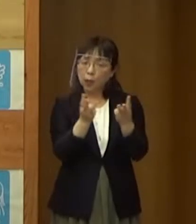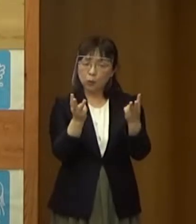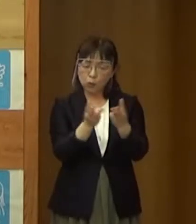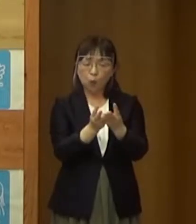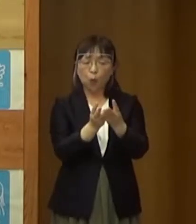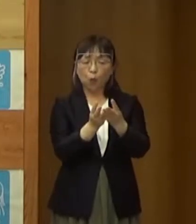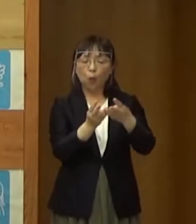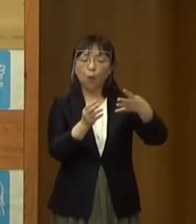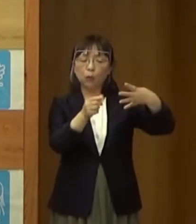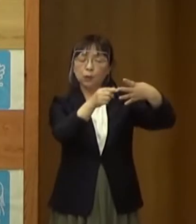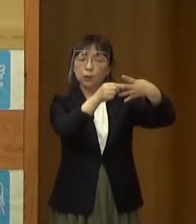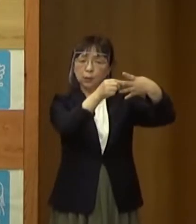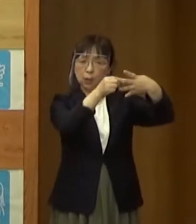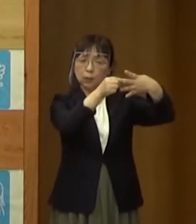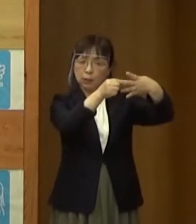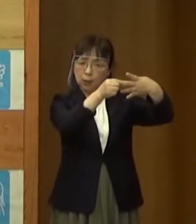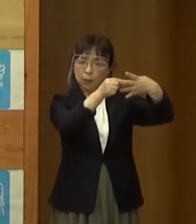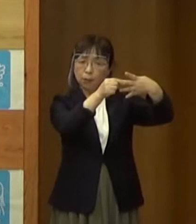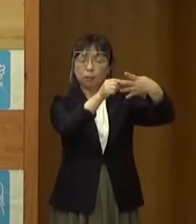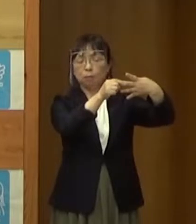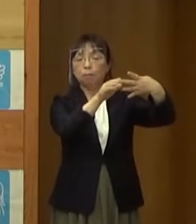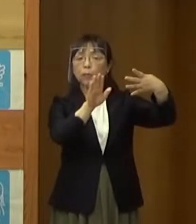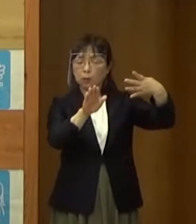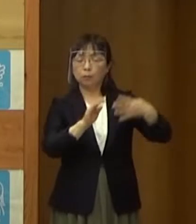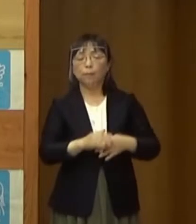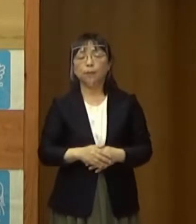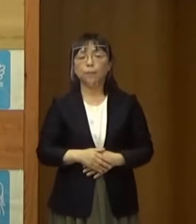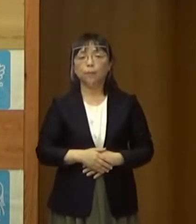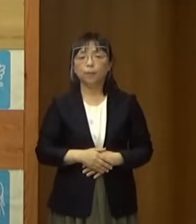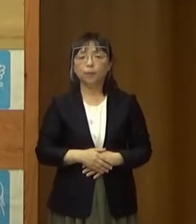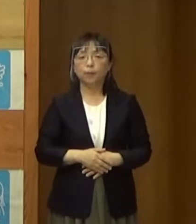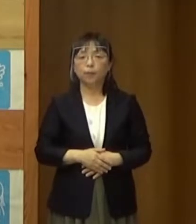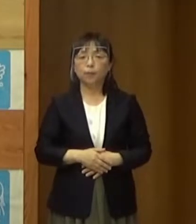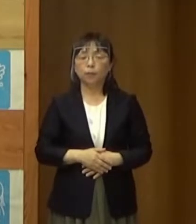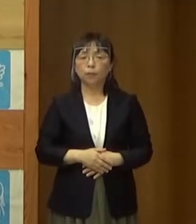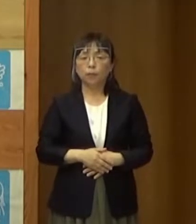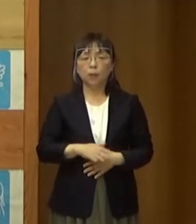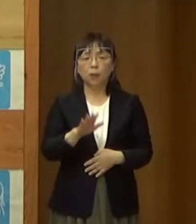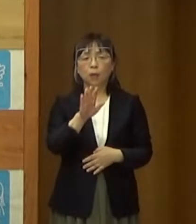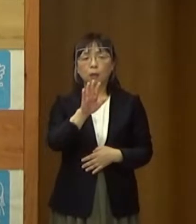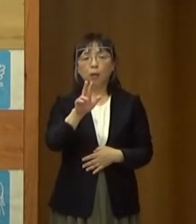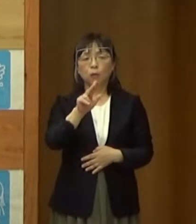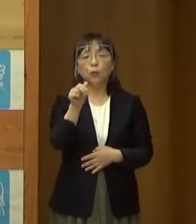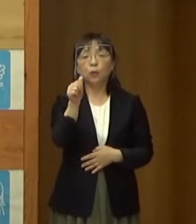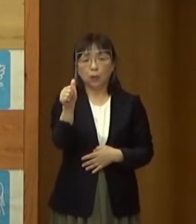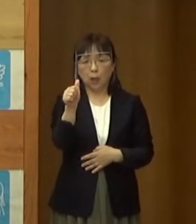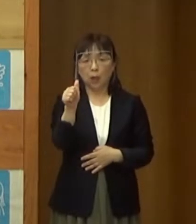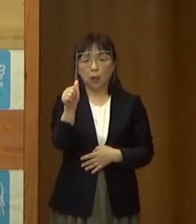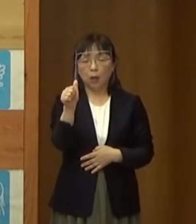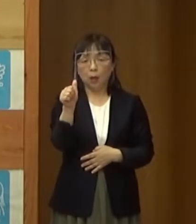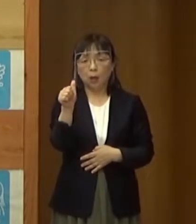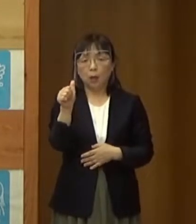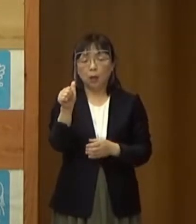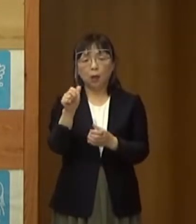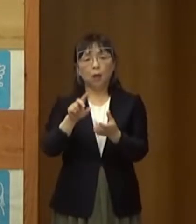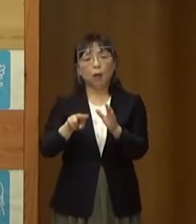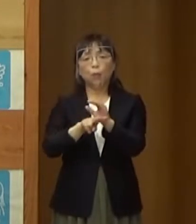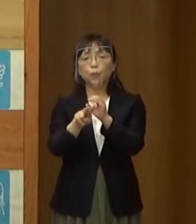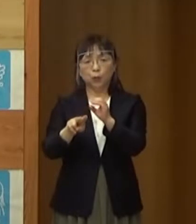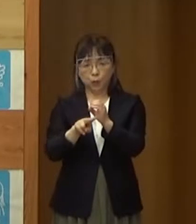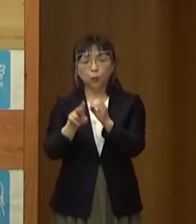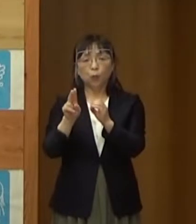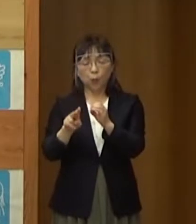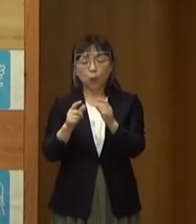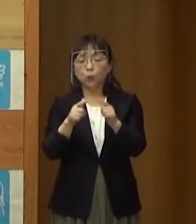の水準という状況になってます。そしてデルタ株です、まあ、デルタ株のこの